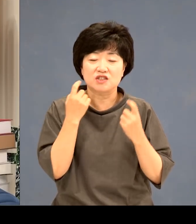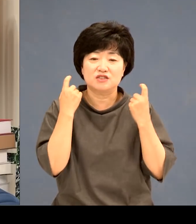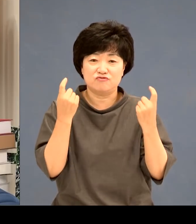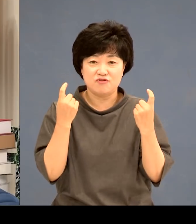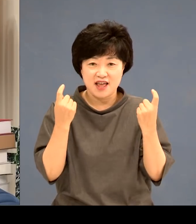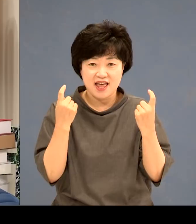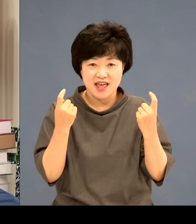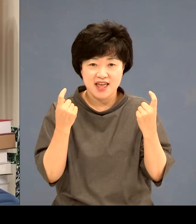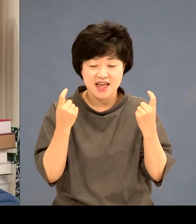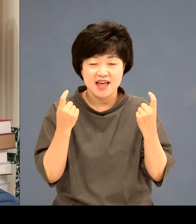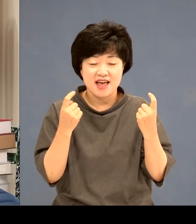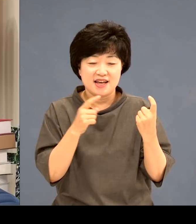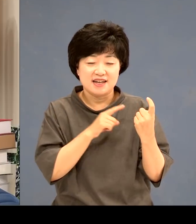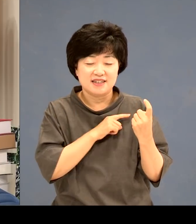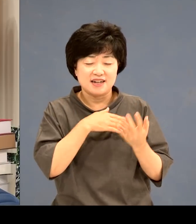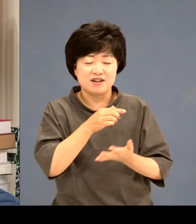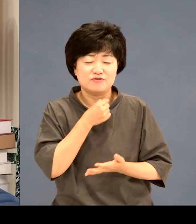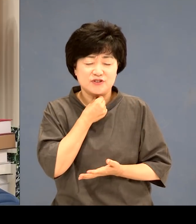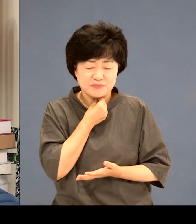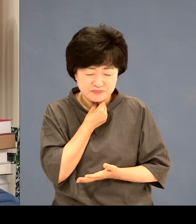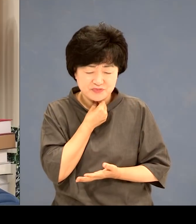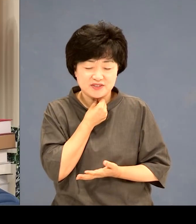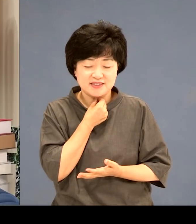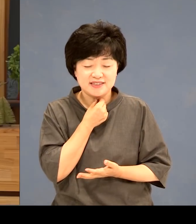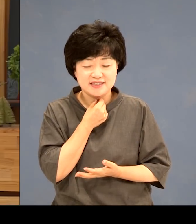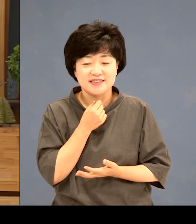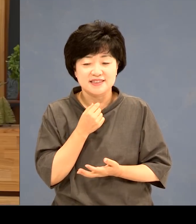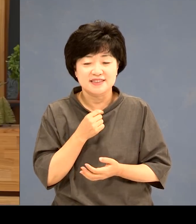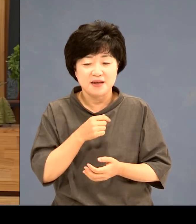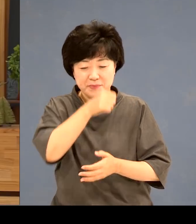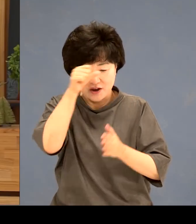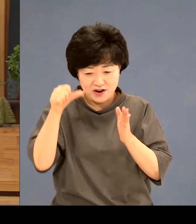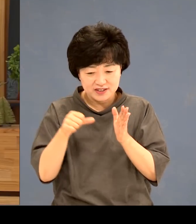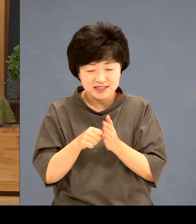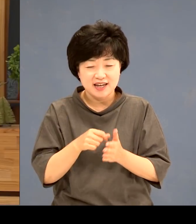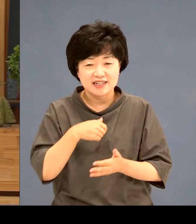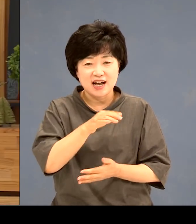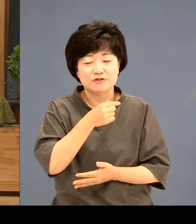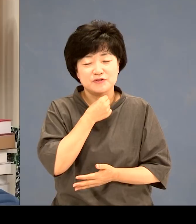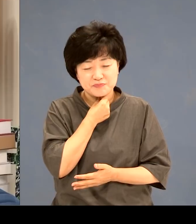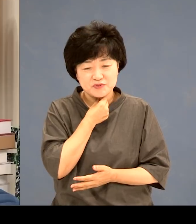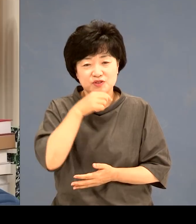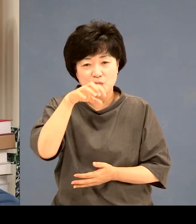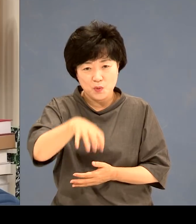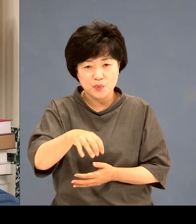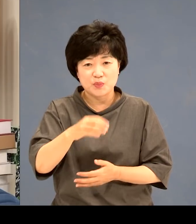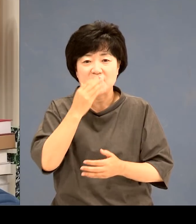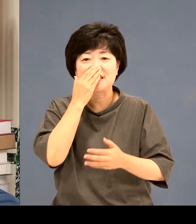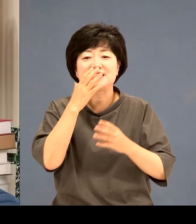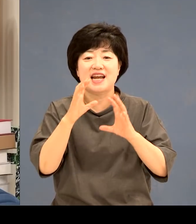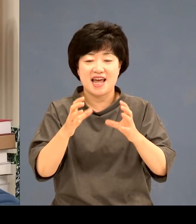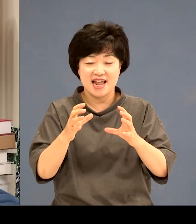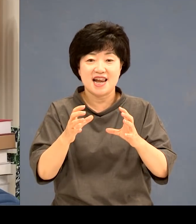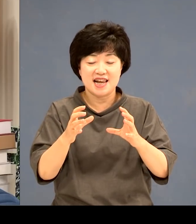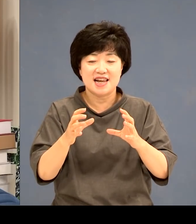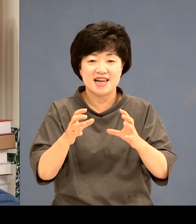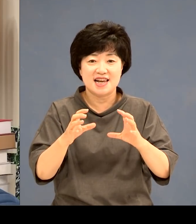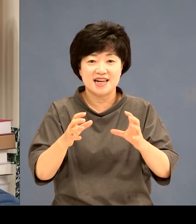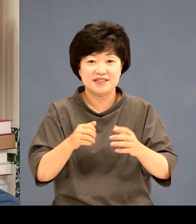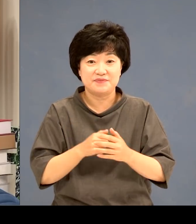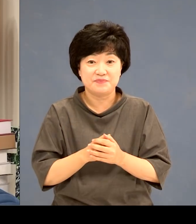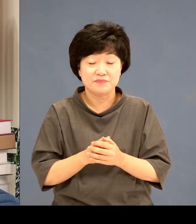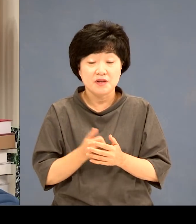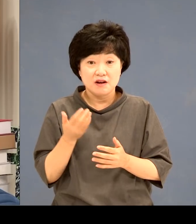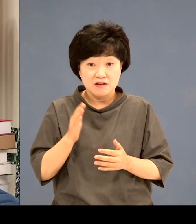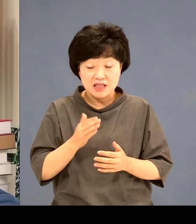이제 평생 그냥 버킷리스트 중에 한 곳으로 네, 이제 네. 많이들 네. 생각을 하시거든요. 근데 네. 실제적으로